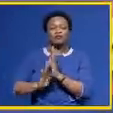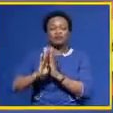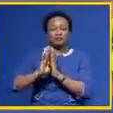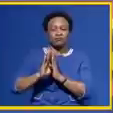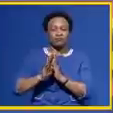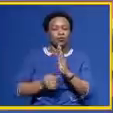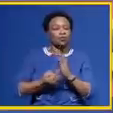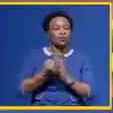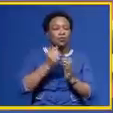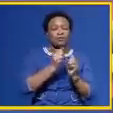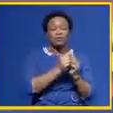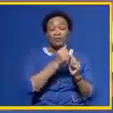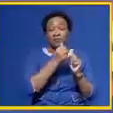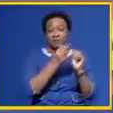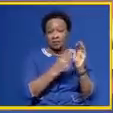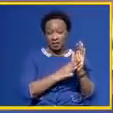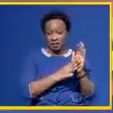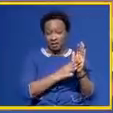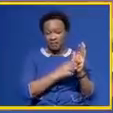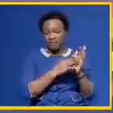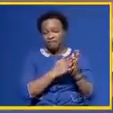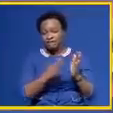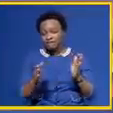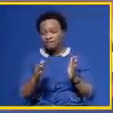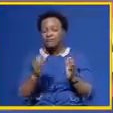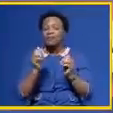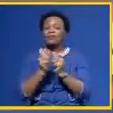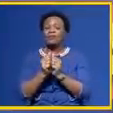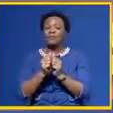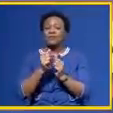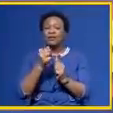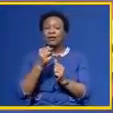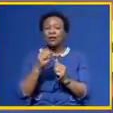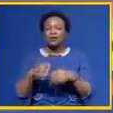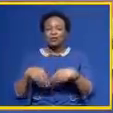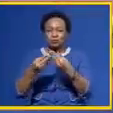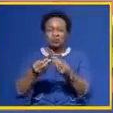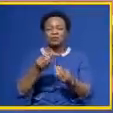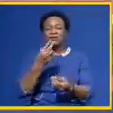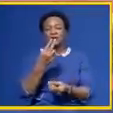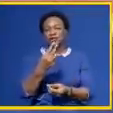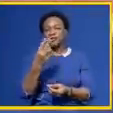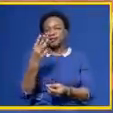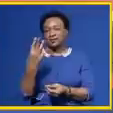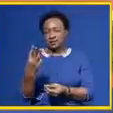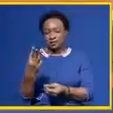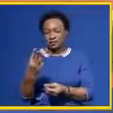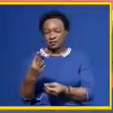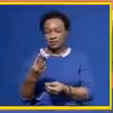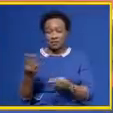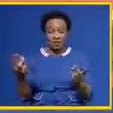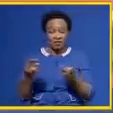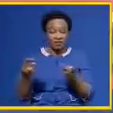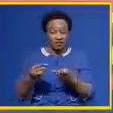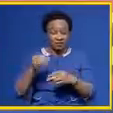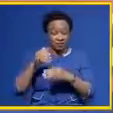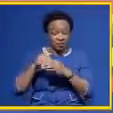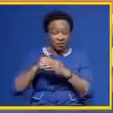cha 18,000 sisi tutampelekea mteja kwenye kifurushi cha 23,000. Vile vile kwa wateja wetu ambao wapo tayari na